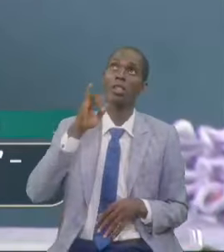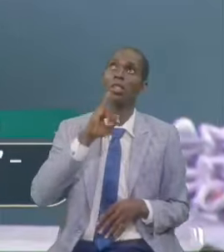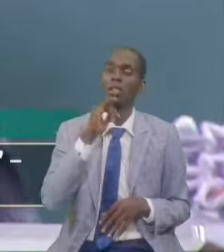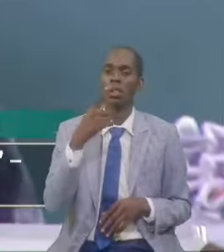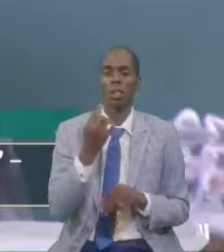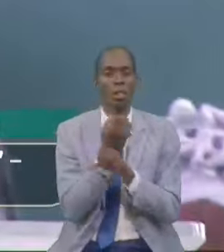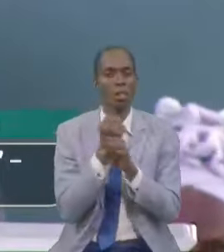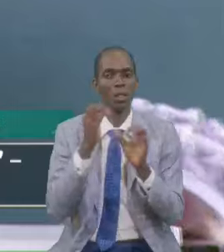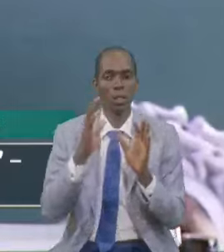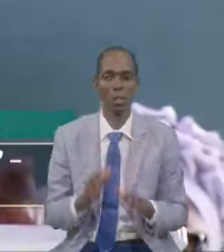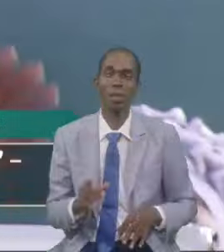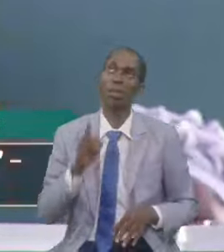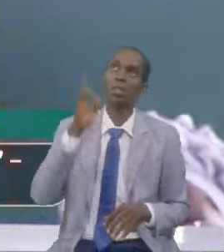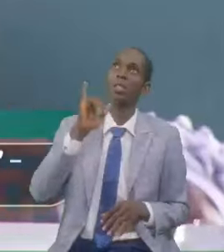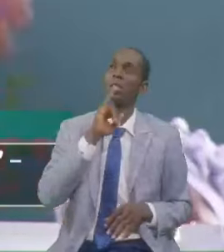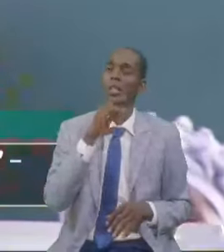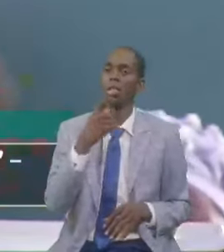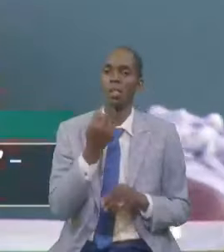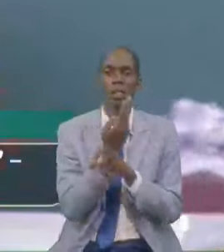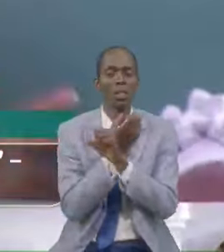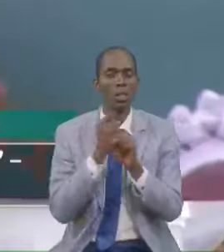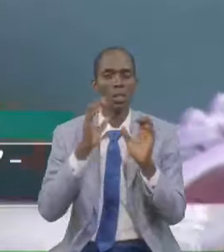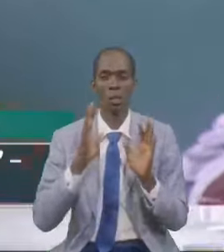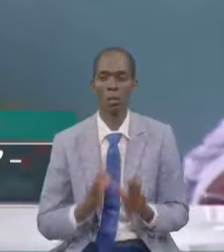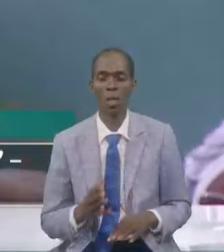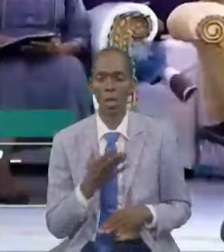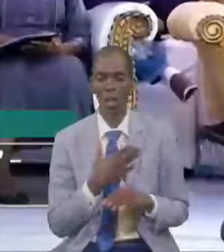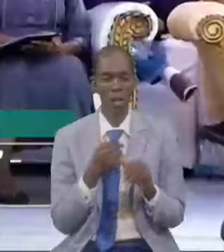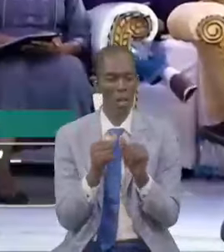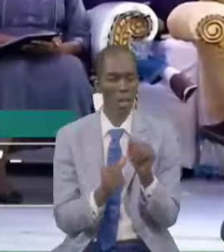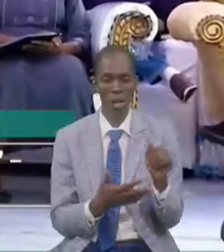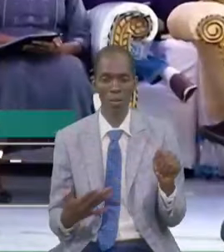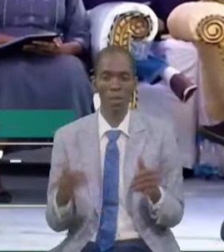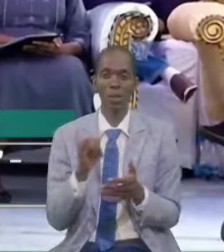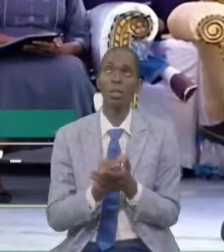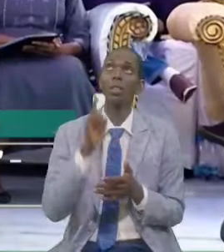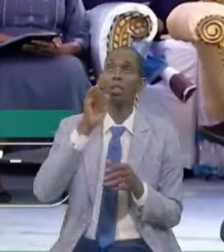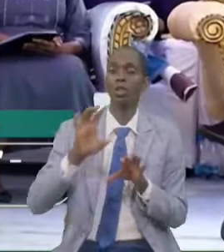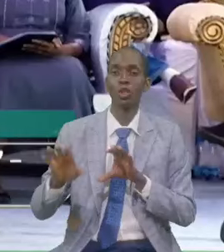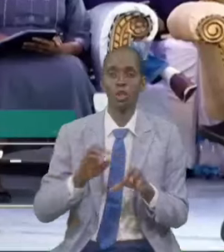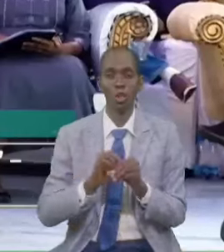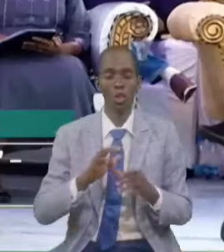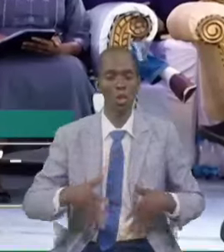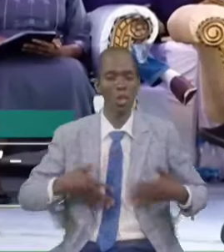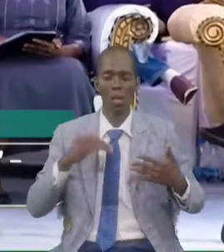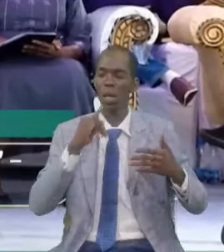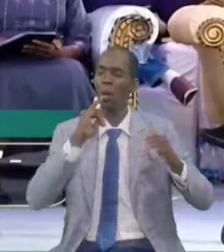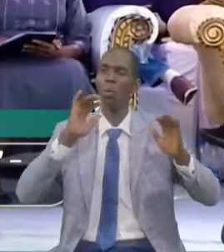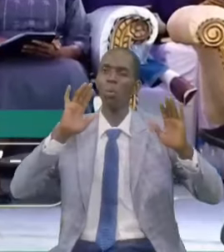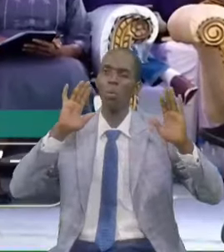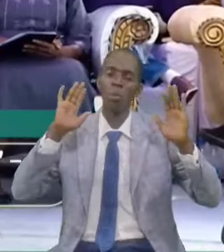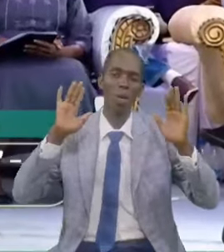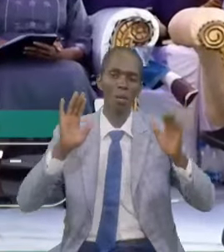is redeemer. Aina vimochakudu. And everything he does in your life is wonderful. Aina mee jeevithamlo chese prati